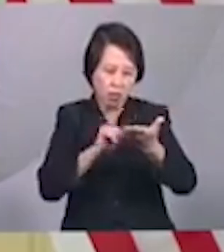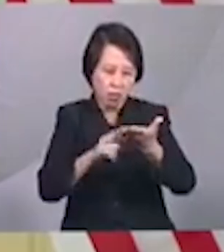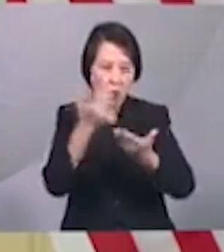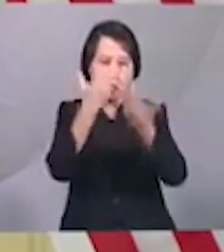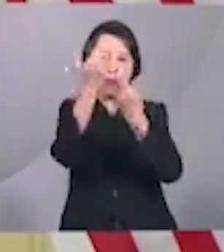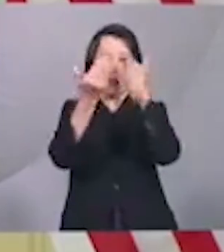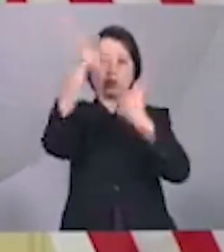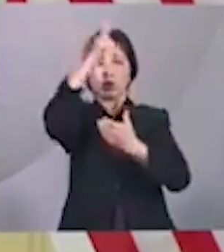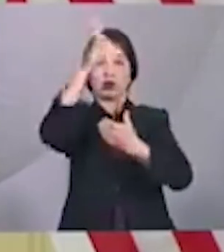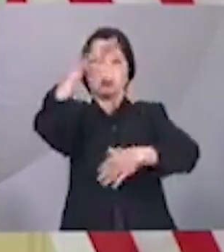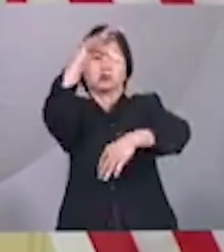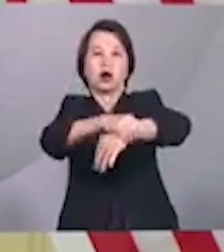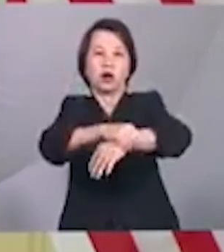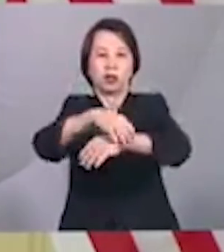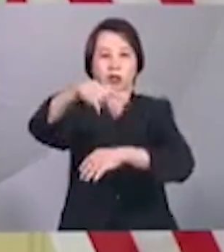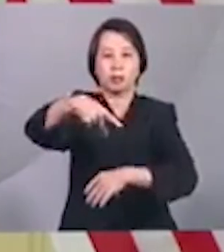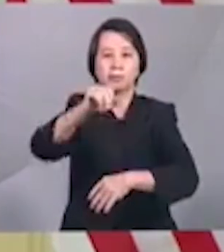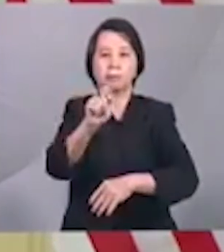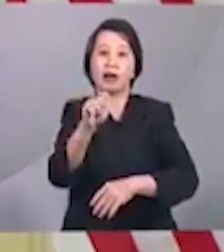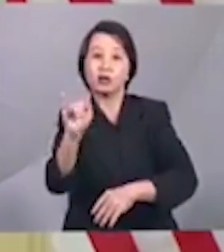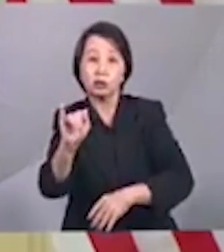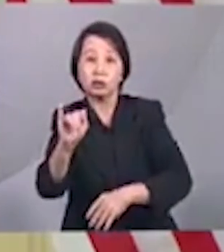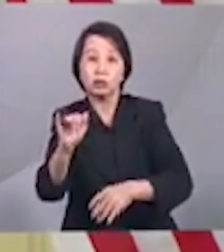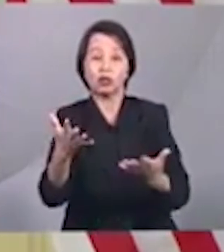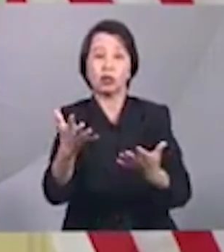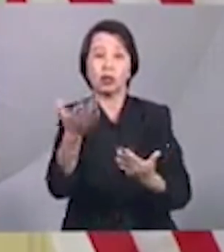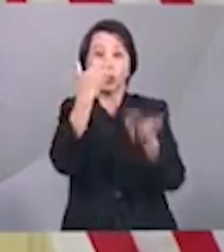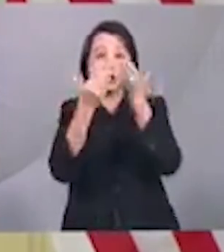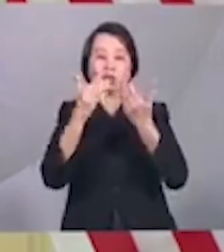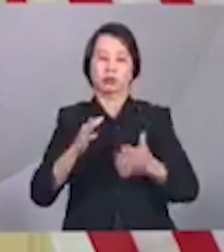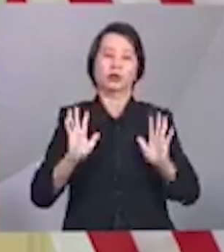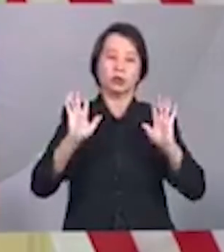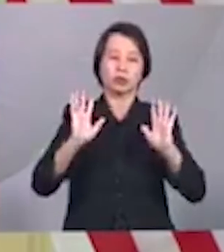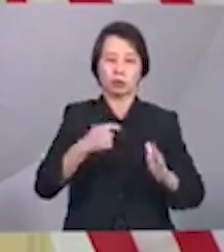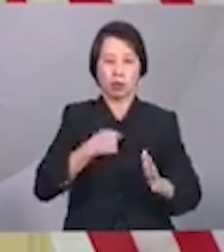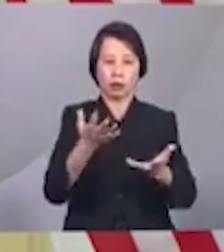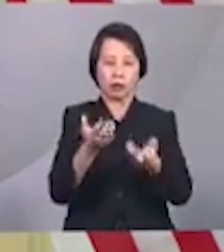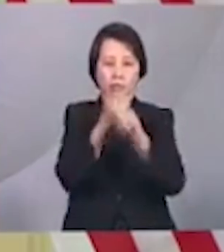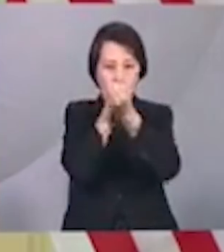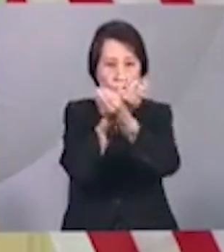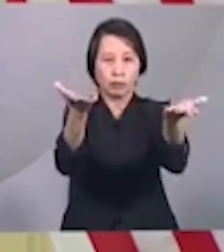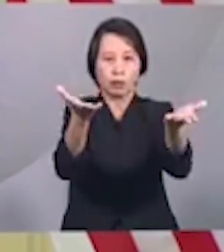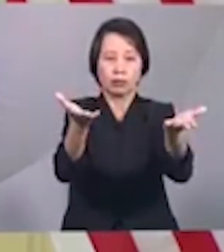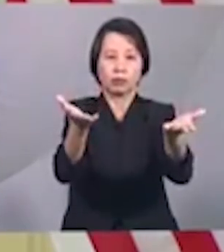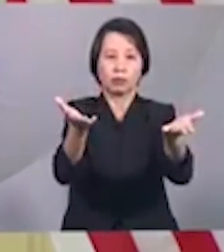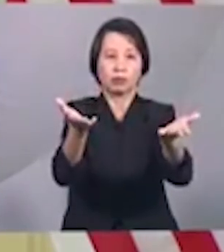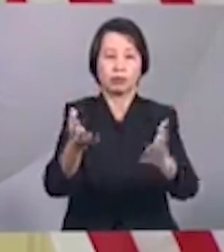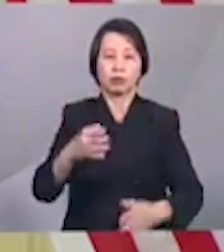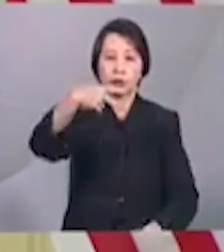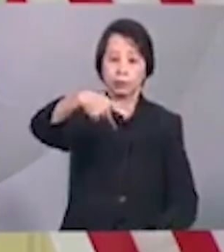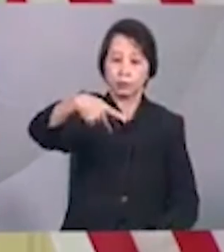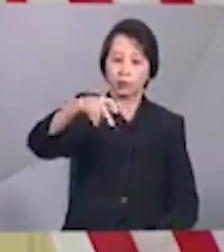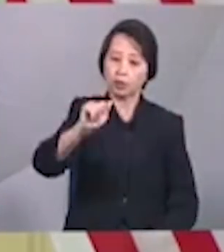sebagainya, menangkap parti ini dan sebagainya. Jadi saya nak maklumkan bahawa